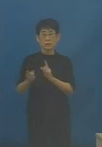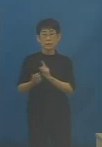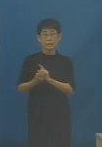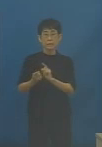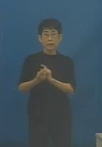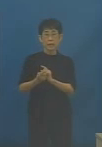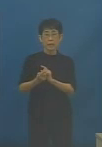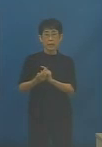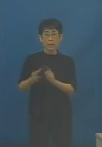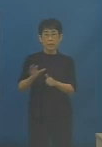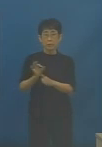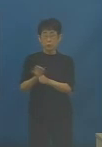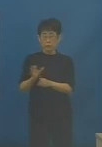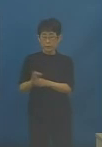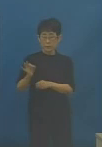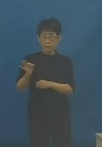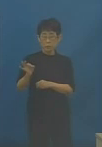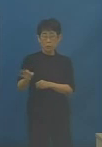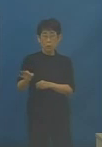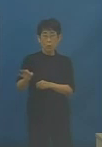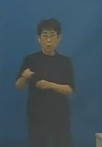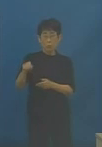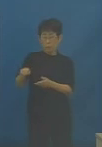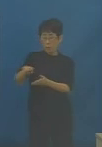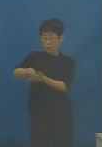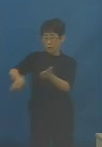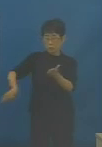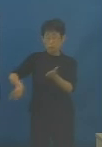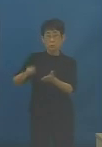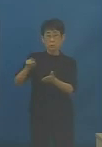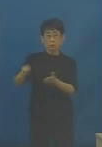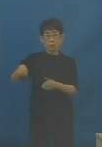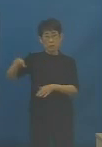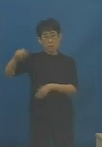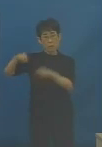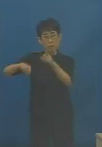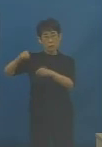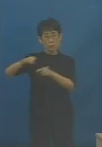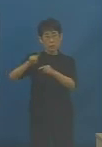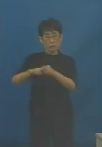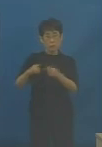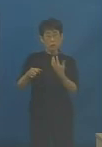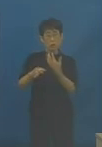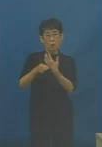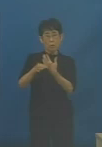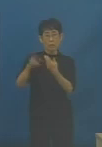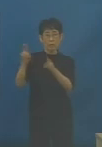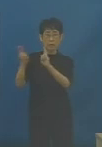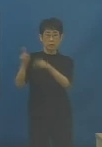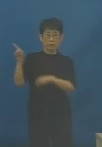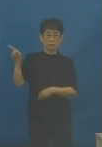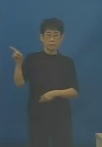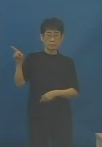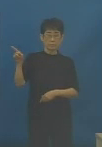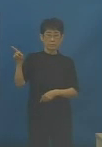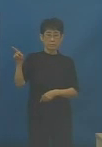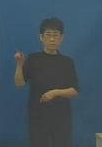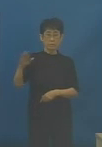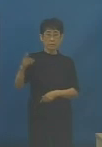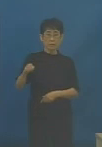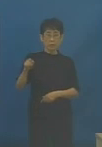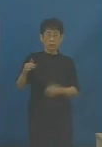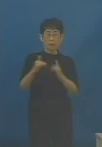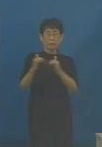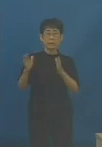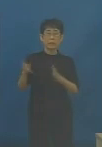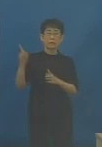まあ、しないというか外すというか、そういった方向で今調整しているということで、まあ、議論があるんですけれども、これについては、まあ、民間の話なんでも